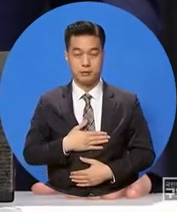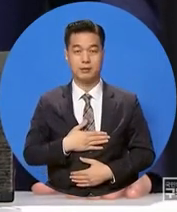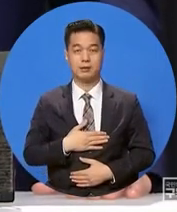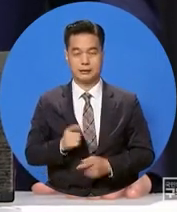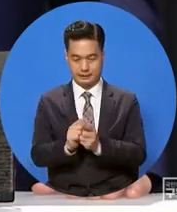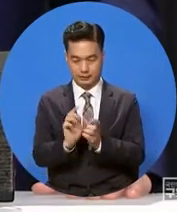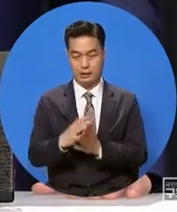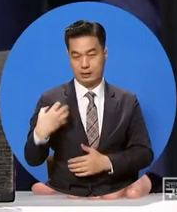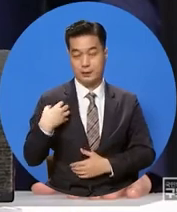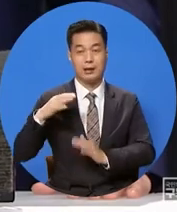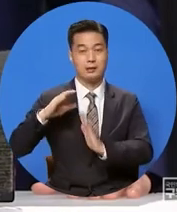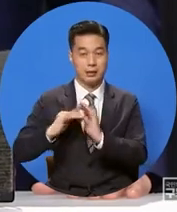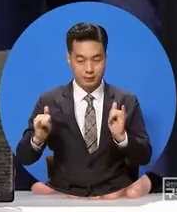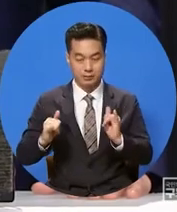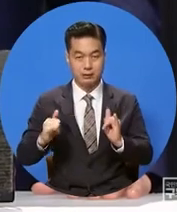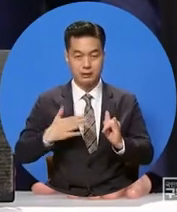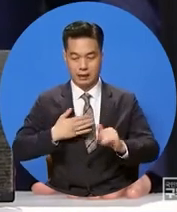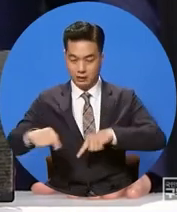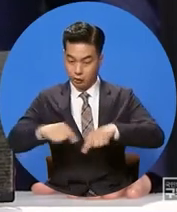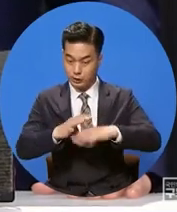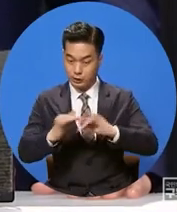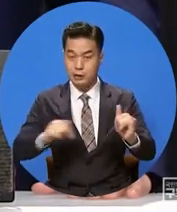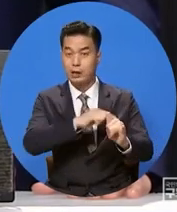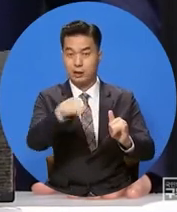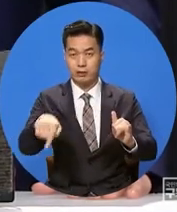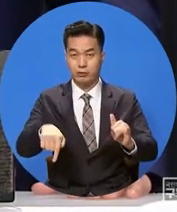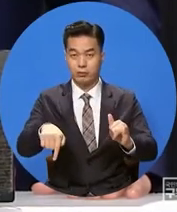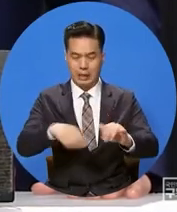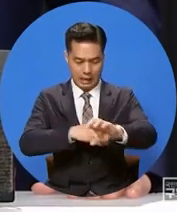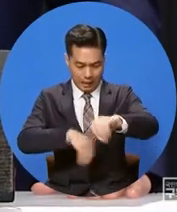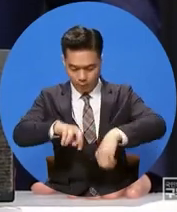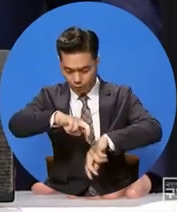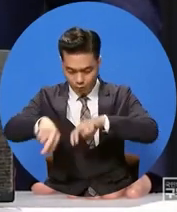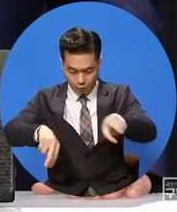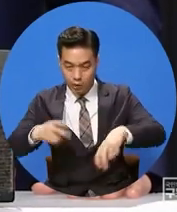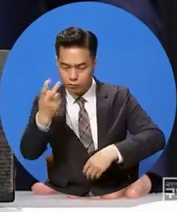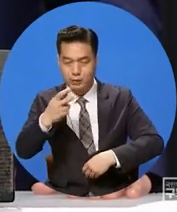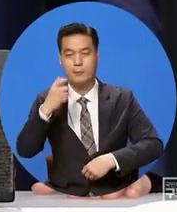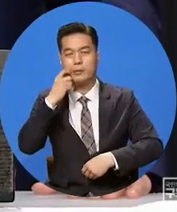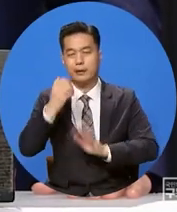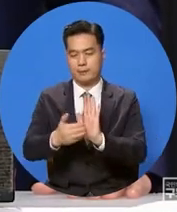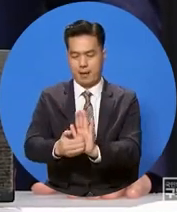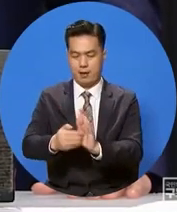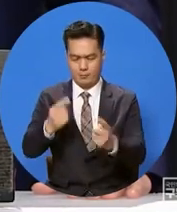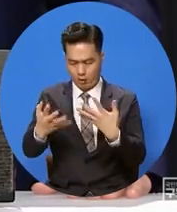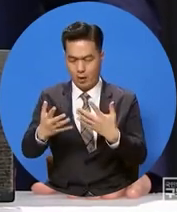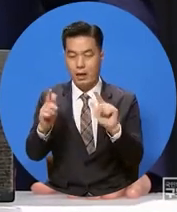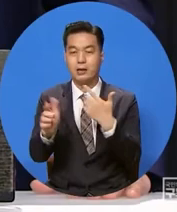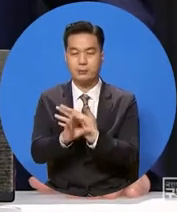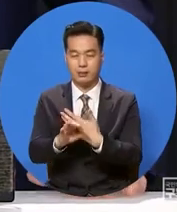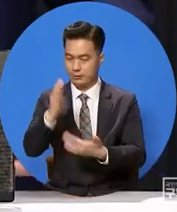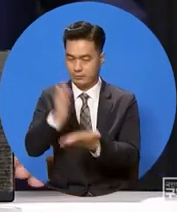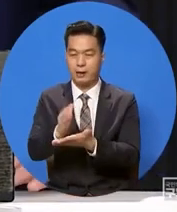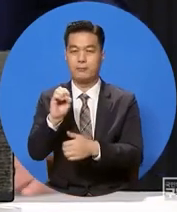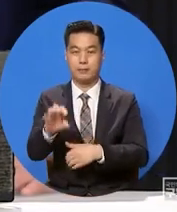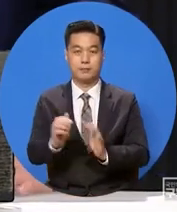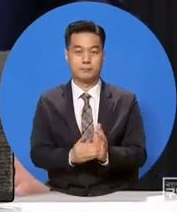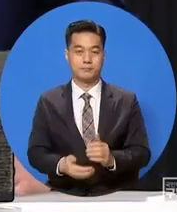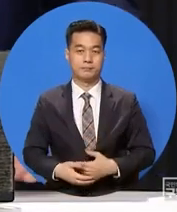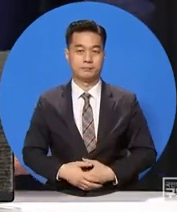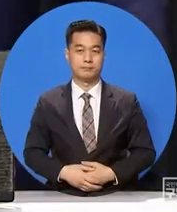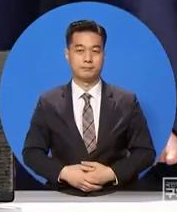말. 네. 저는요 정치인에 대해서 그렇게 함부로 수사 못 하겠습니다. 자, 명확한 거 아니면 좋았습니다. 네.